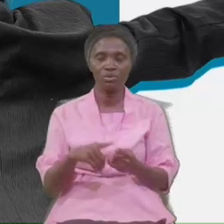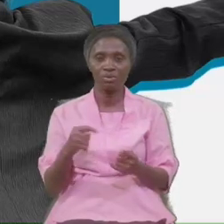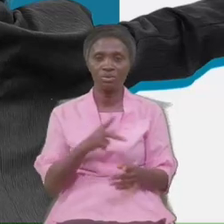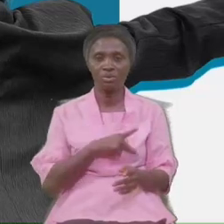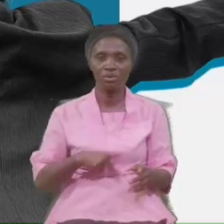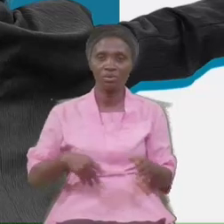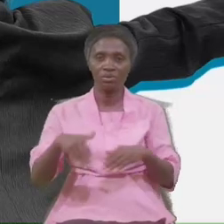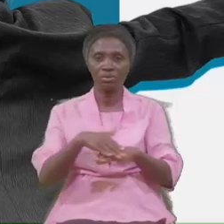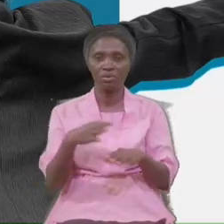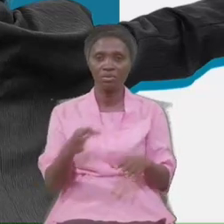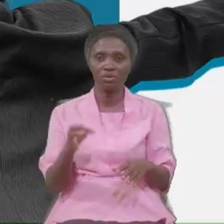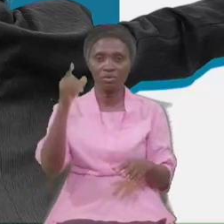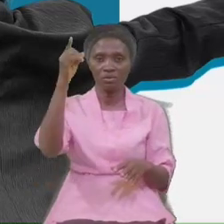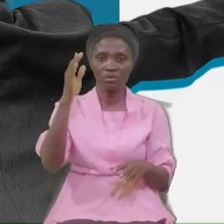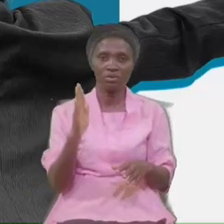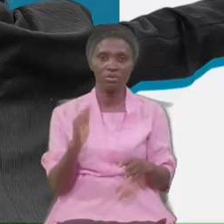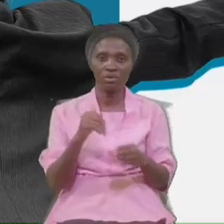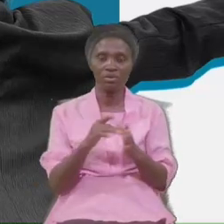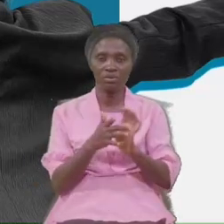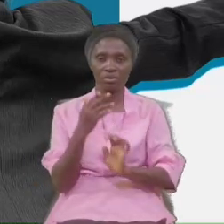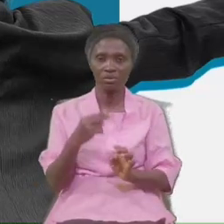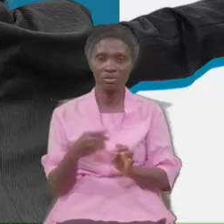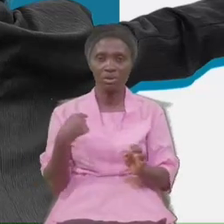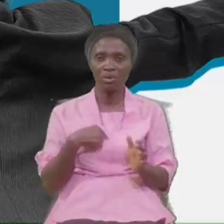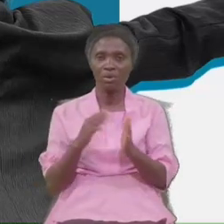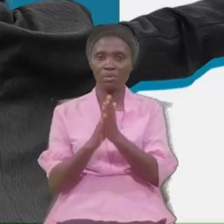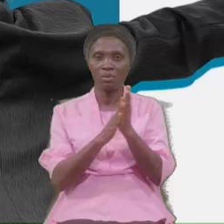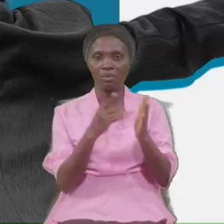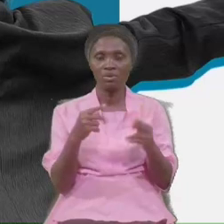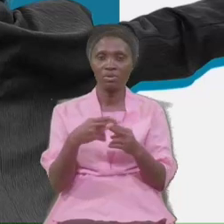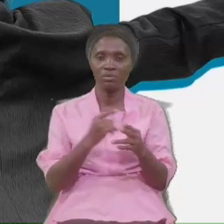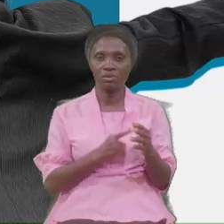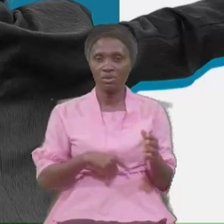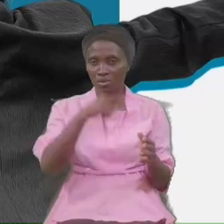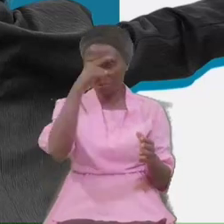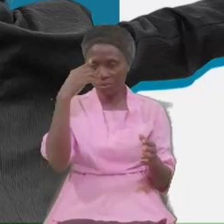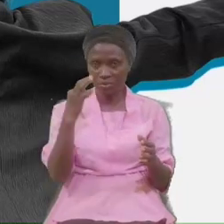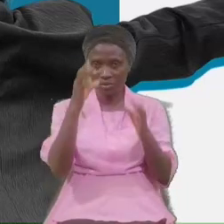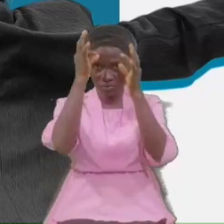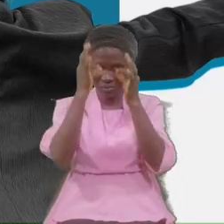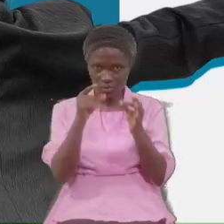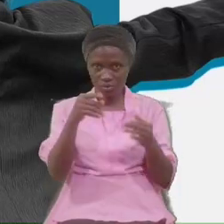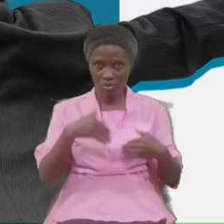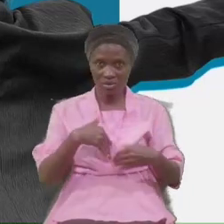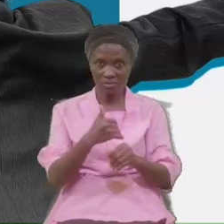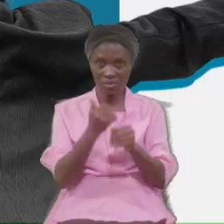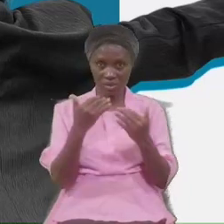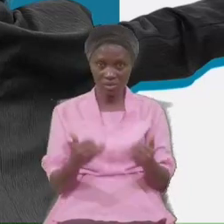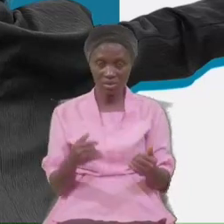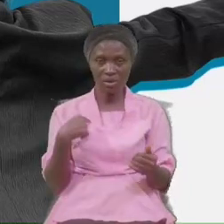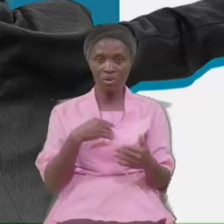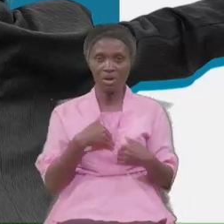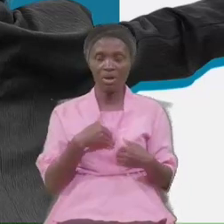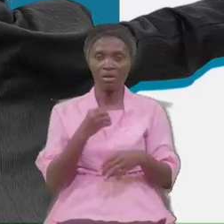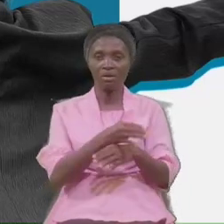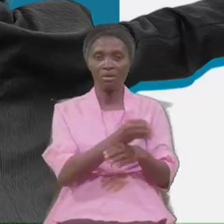Vous êtes les bienvenus au royaume de Dieu au nom de Jésus. Nous louons le Seigneur pour la décision que vous avez prise.